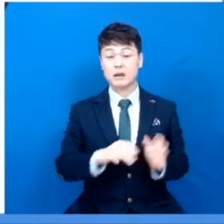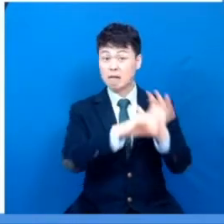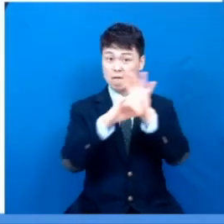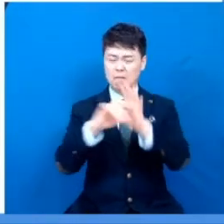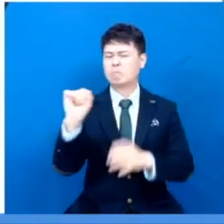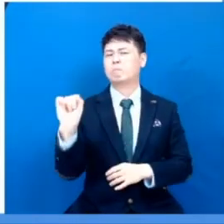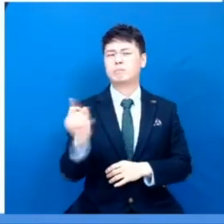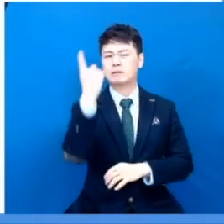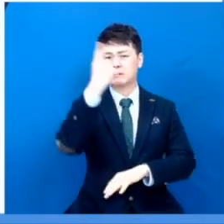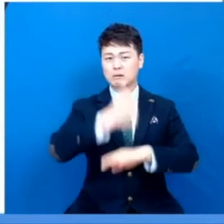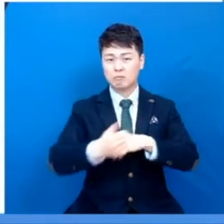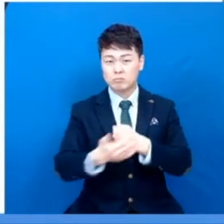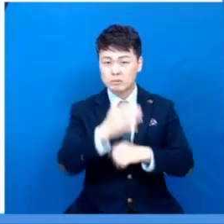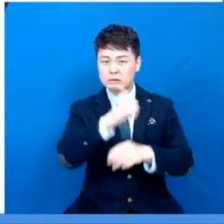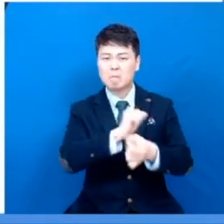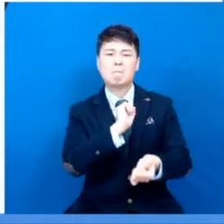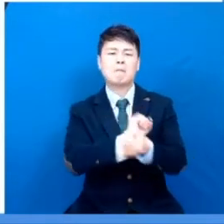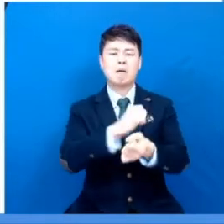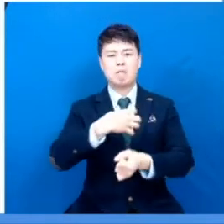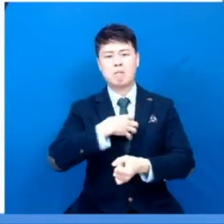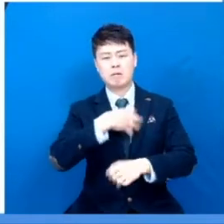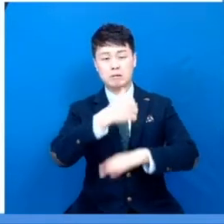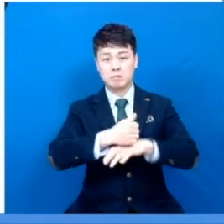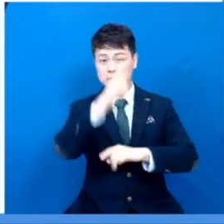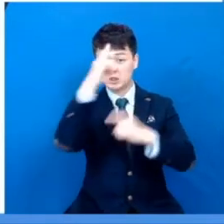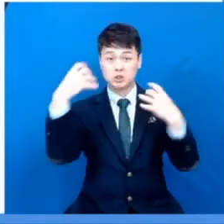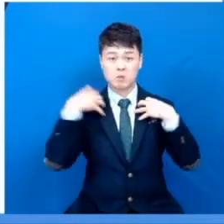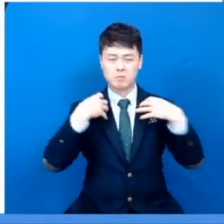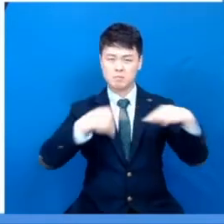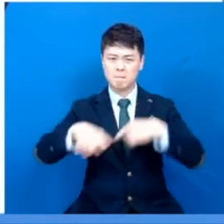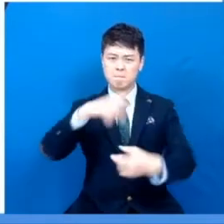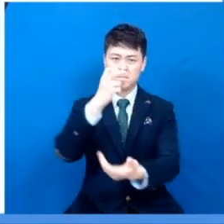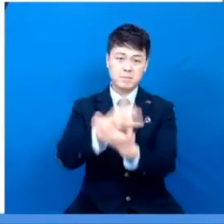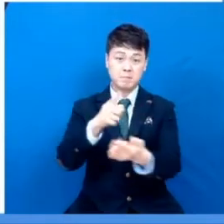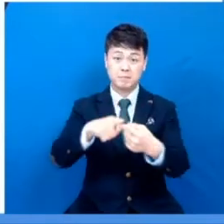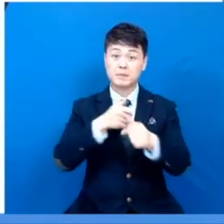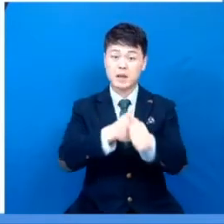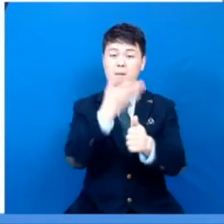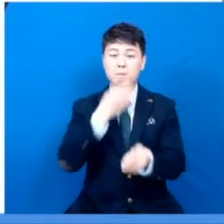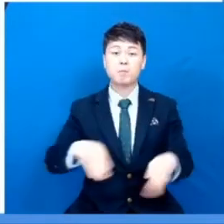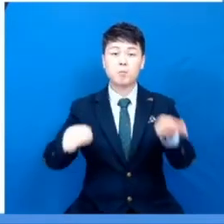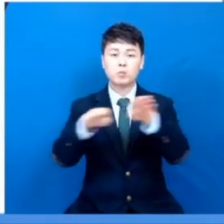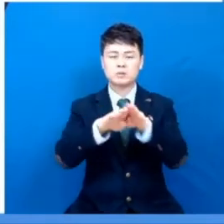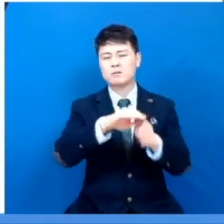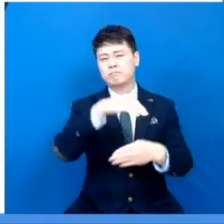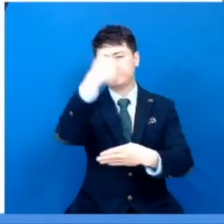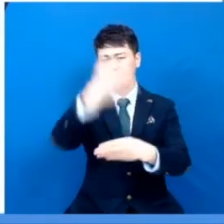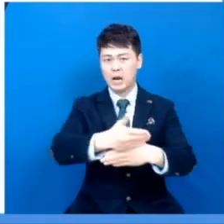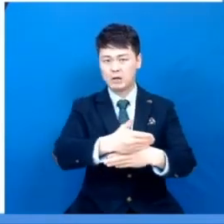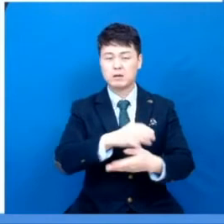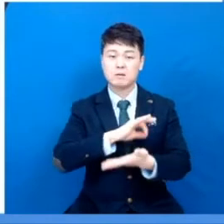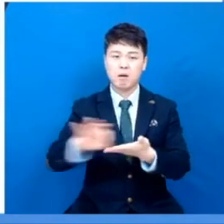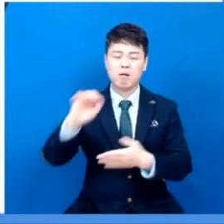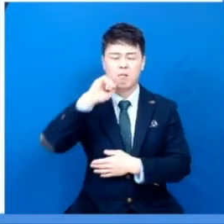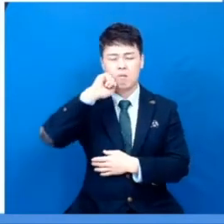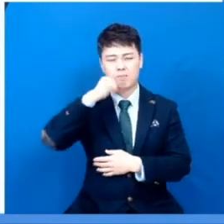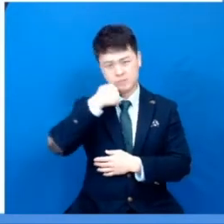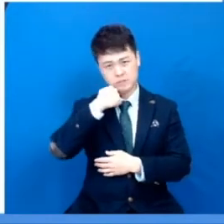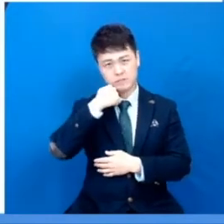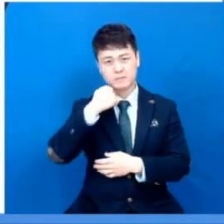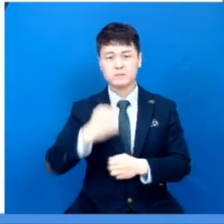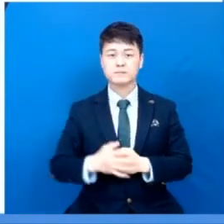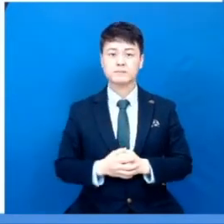논리 그로 인한 감염병 으로 로 정부시책에 따라 복지관 이용해 어려움이 발생 하였습니다